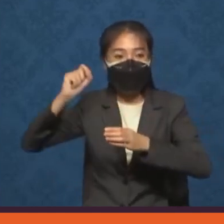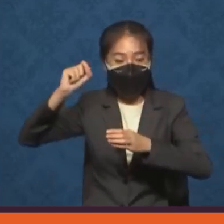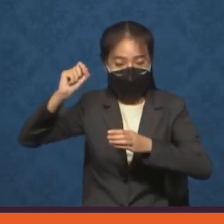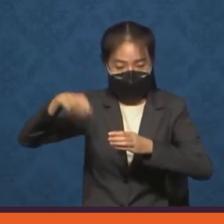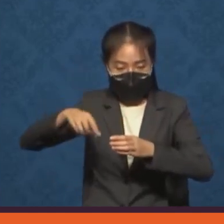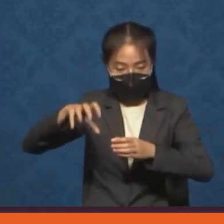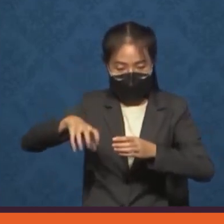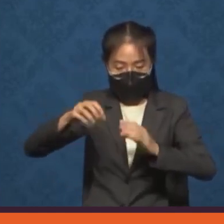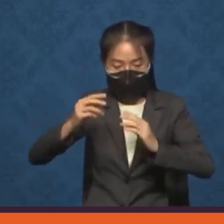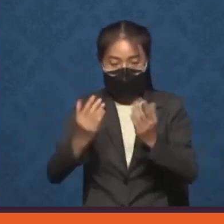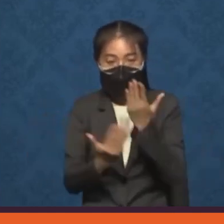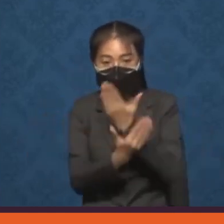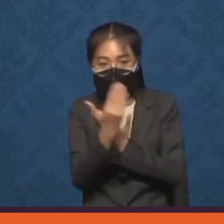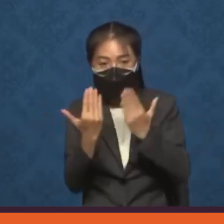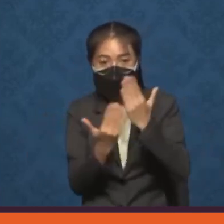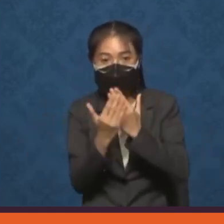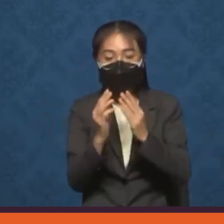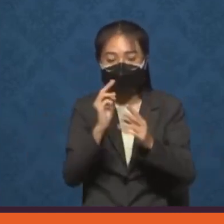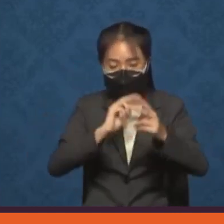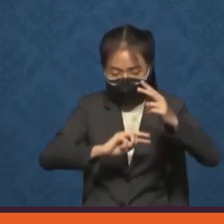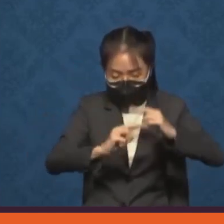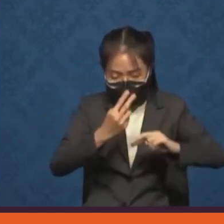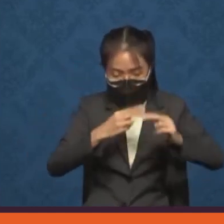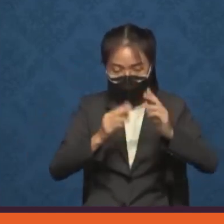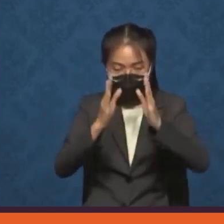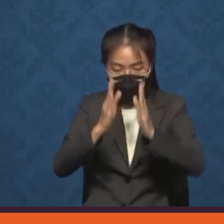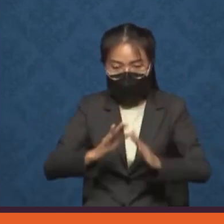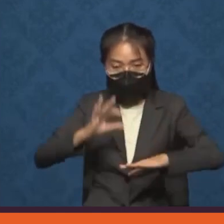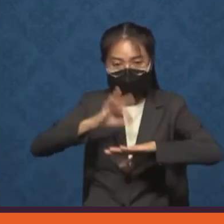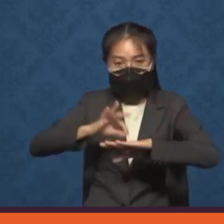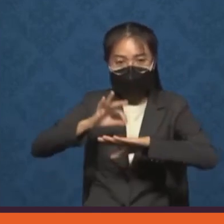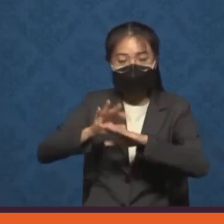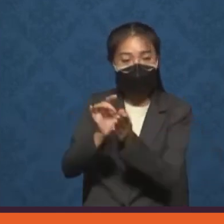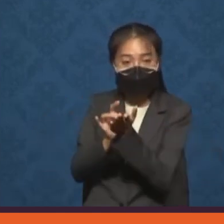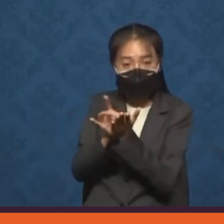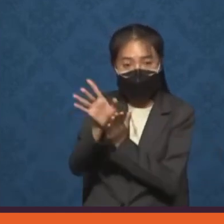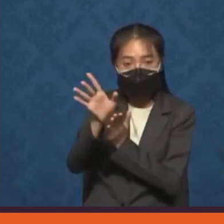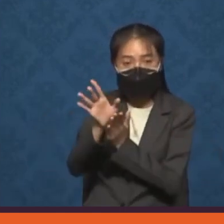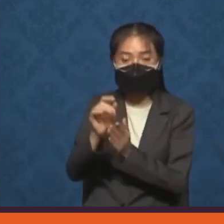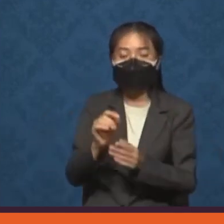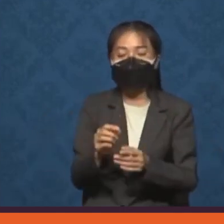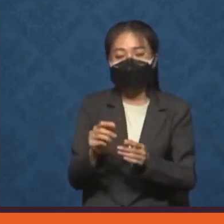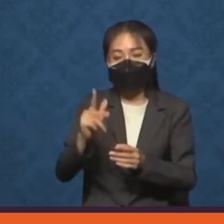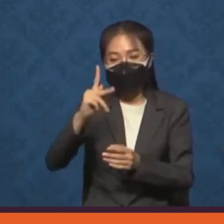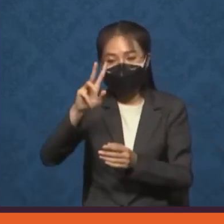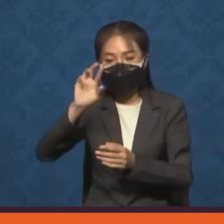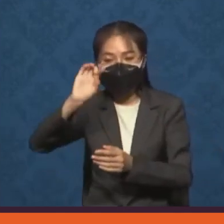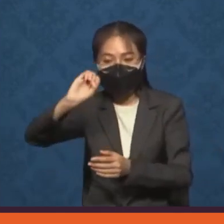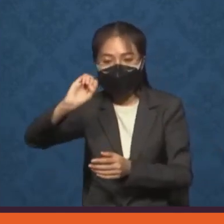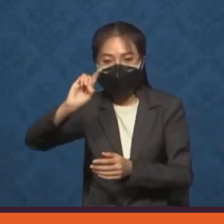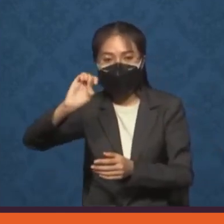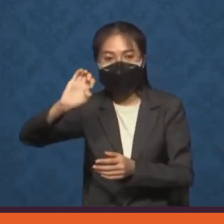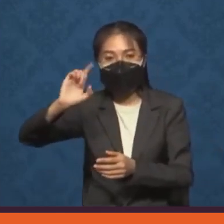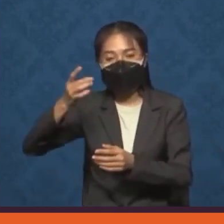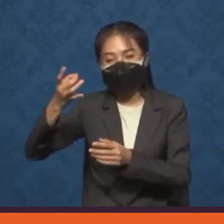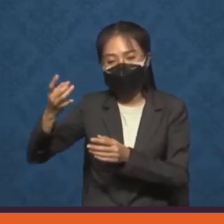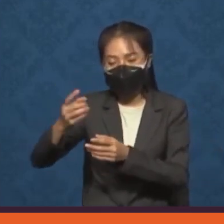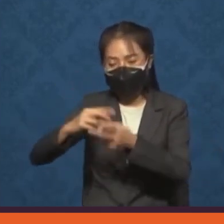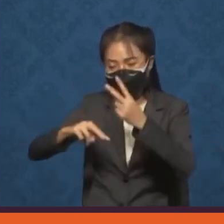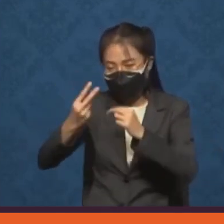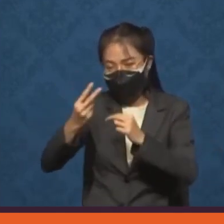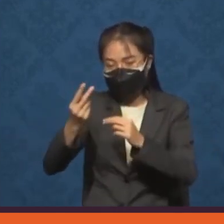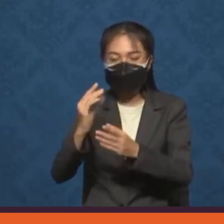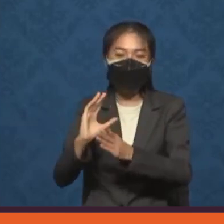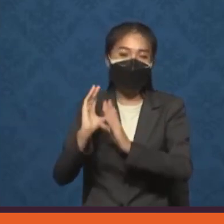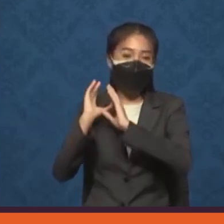ากตำแหน่งส่วนจะโดนคดีอาญาคดีอะไรหรือไม่นั่นไปว่าที่ศาลในระบบปกติดังนั้นตรงนี้ไม่ใช่เรื่องของการเข้าไปทบทวน